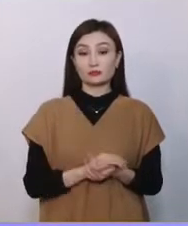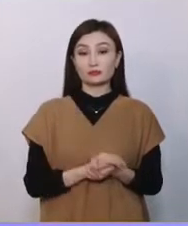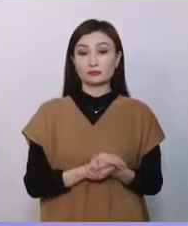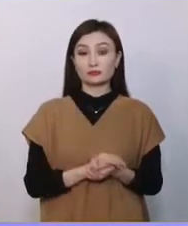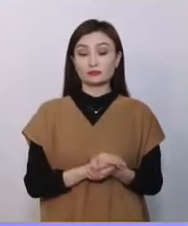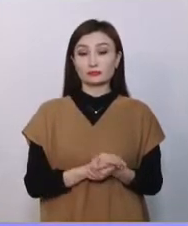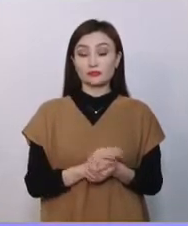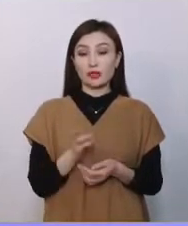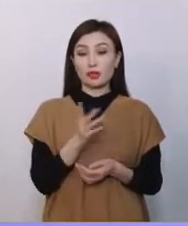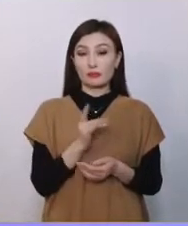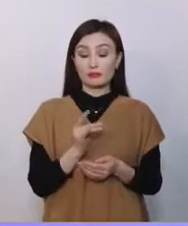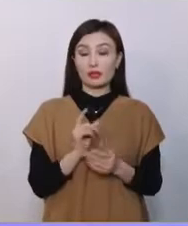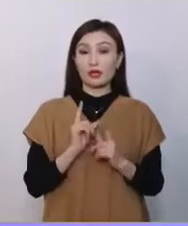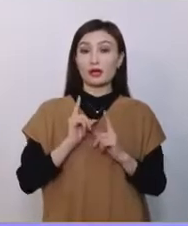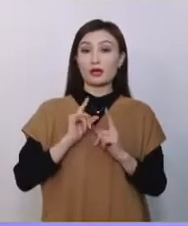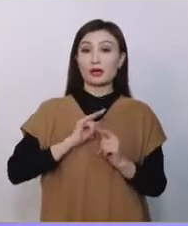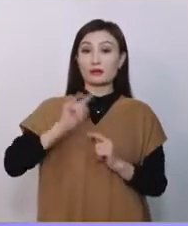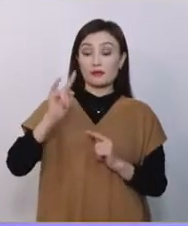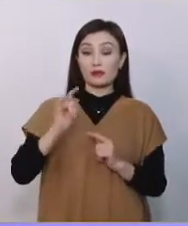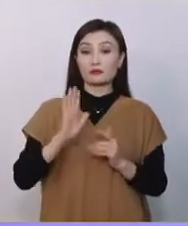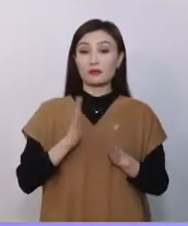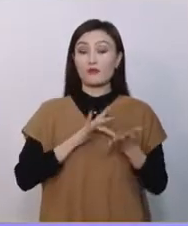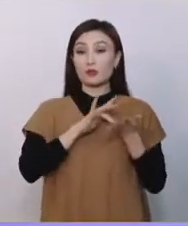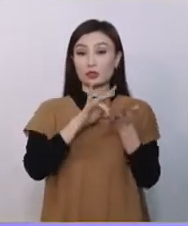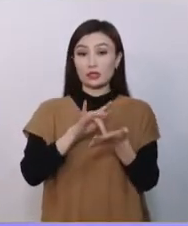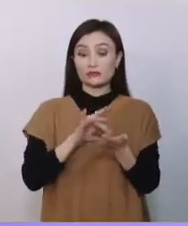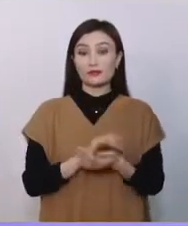мы отправляемся в путешествие